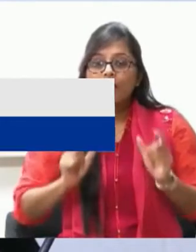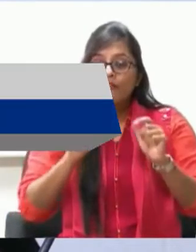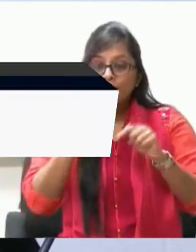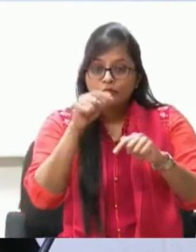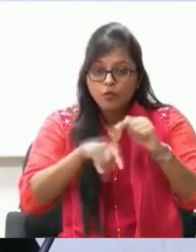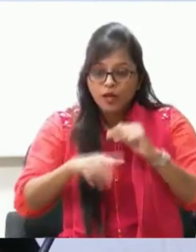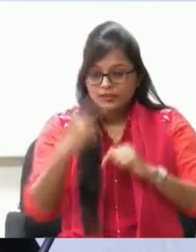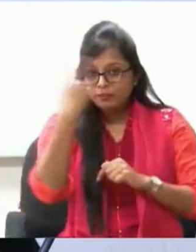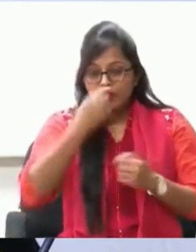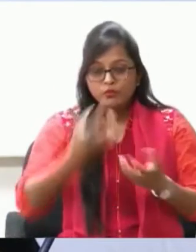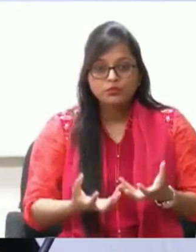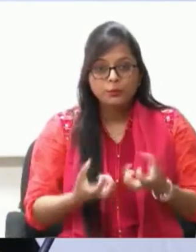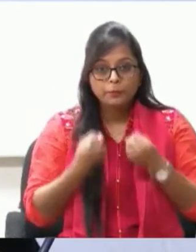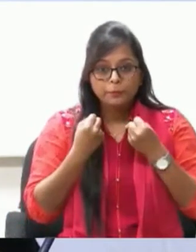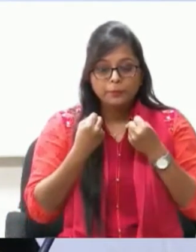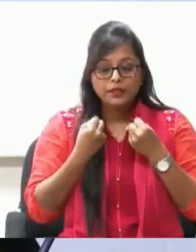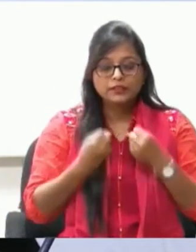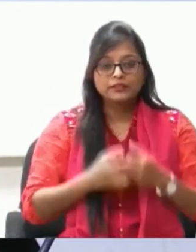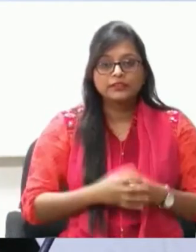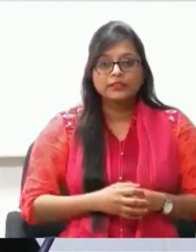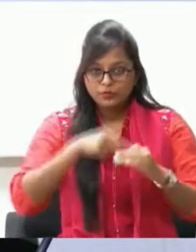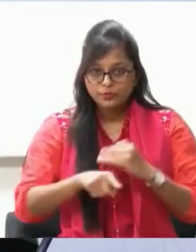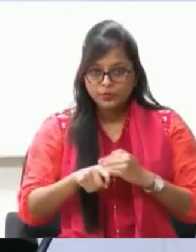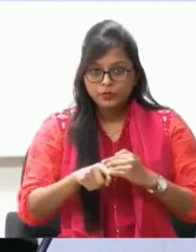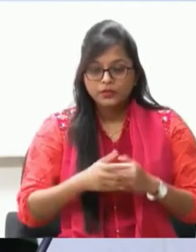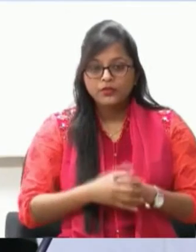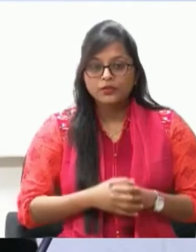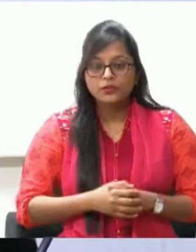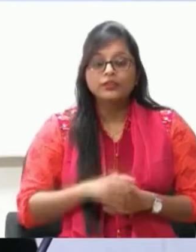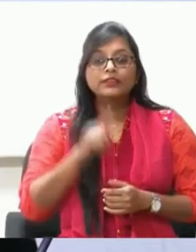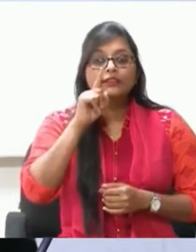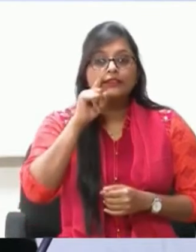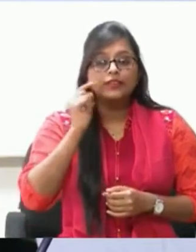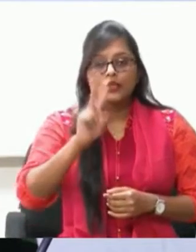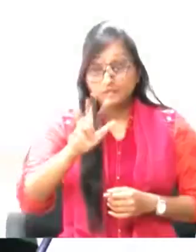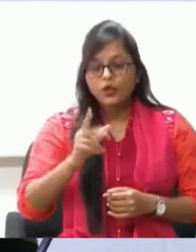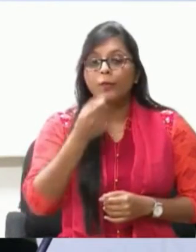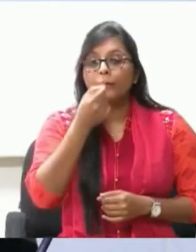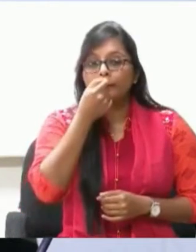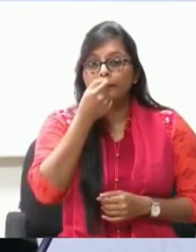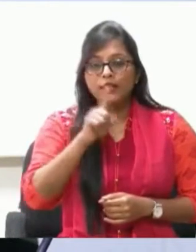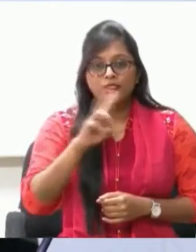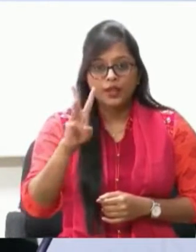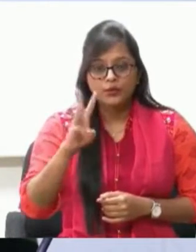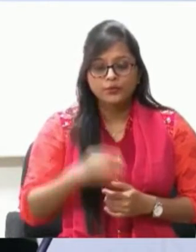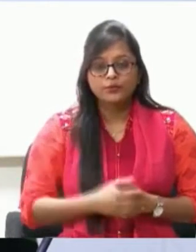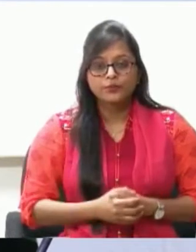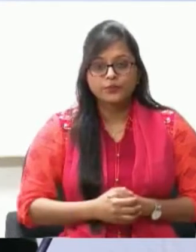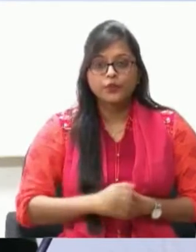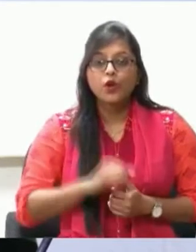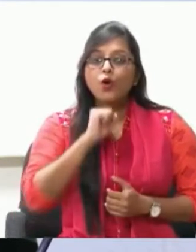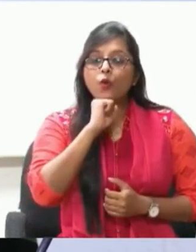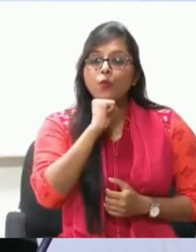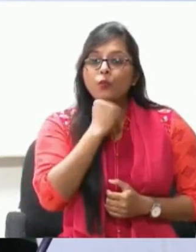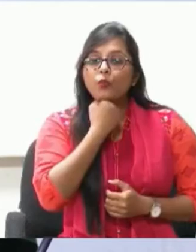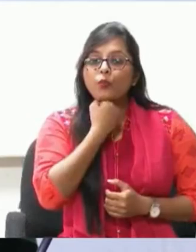সংক্রমণ রয়েছে এরকম সংখ্যা 41। পুরুষ 28 জন এবং মহিলা 13 জন। বয়স